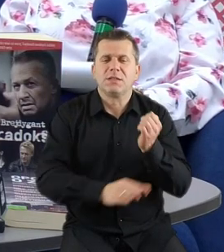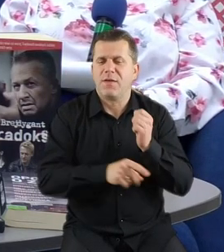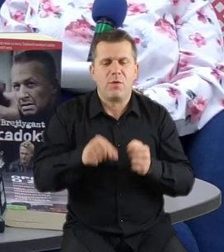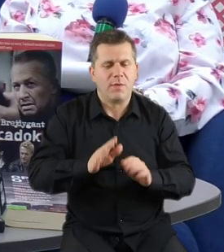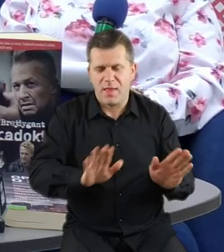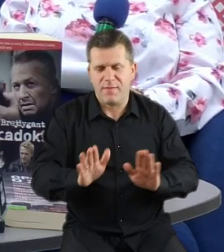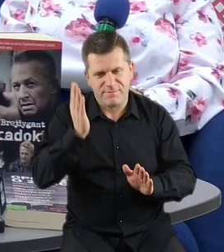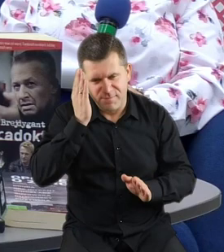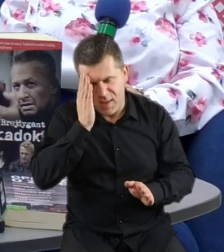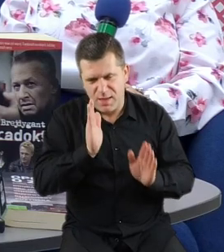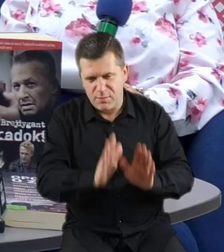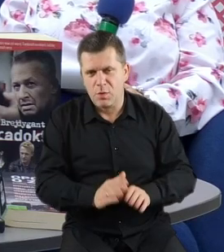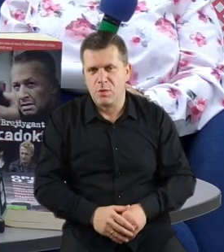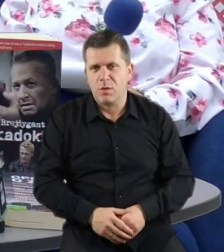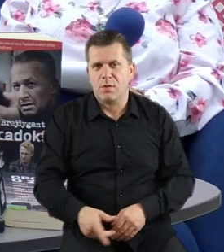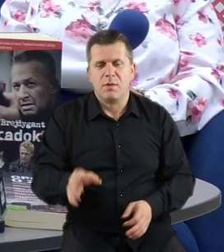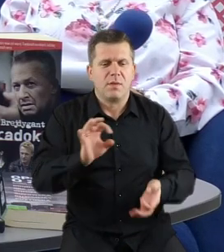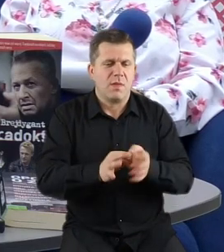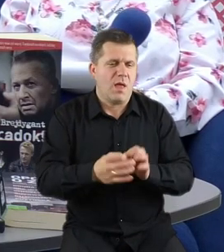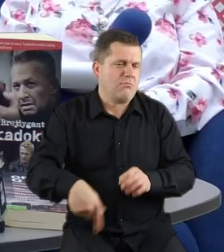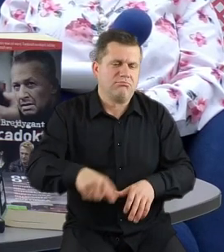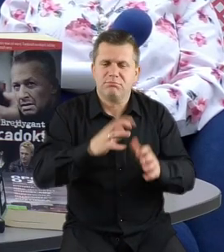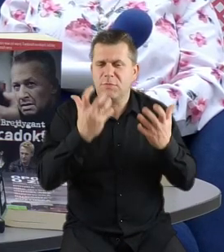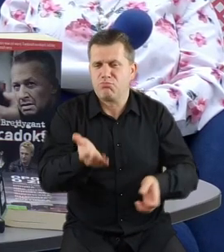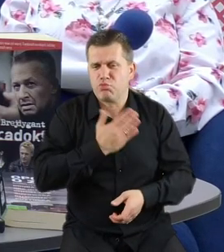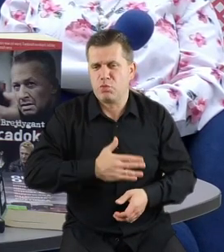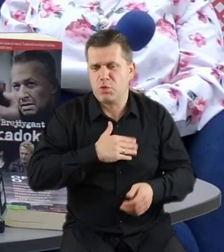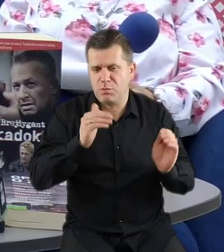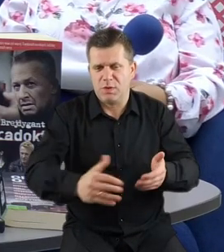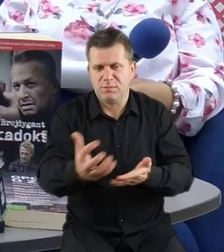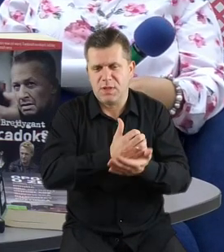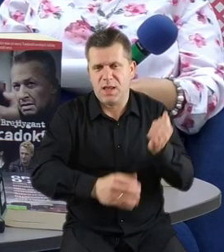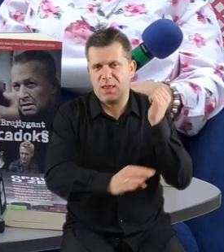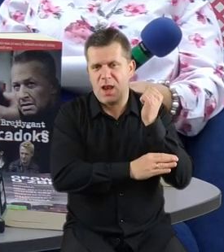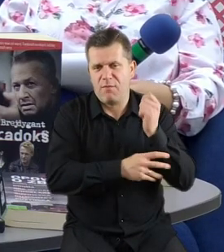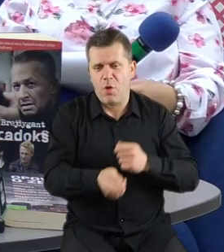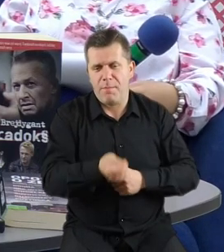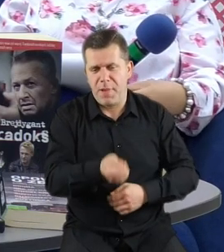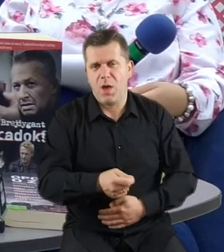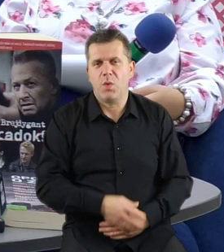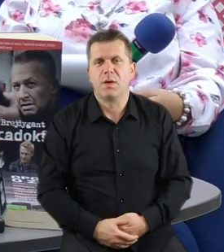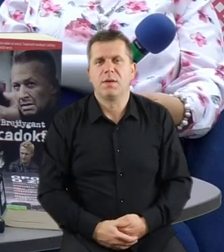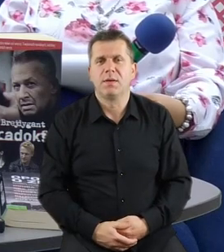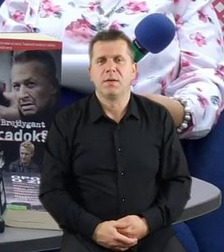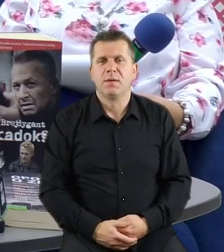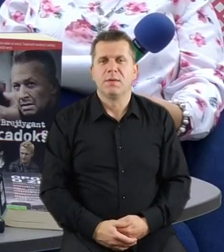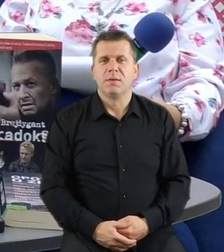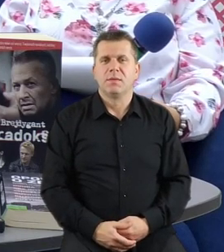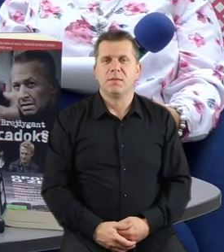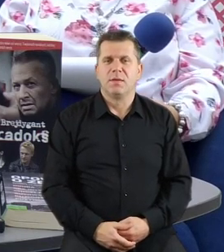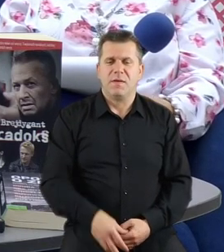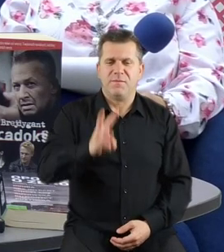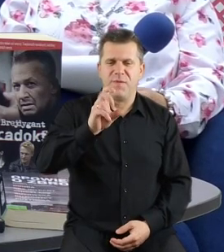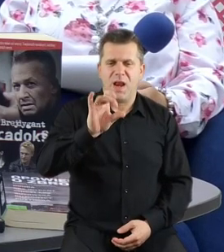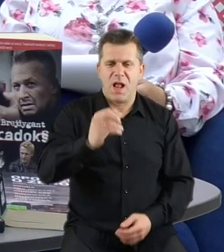bo to wiadomo, że to i w Campinosie zbierają tam drewno na opał.